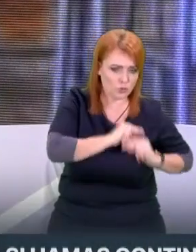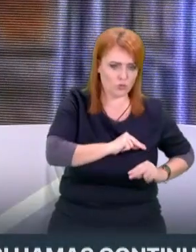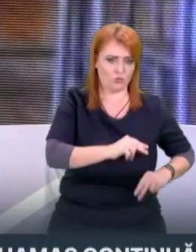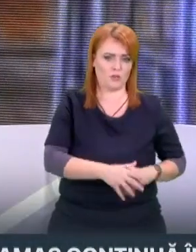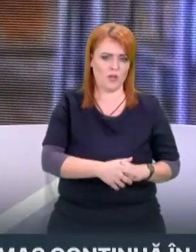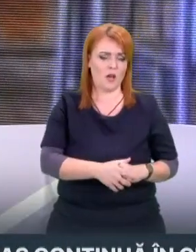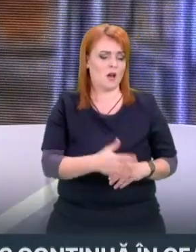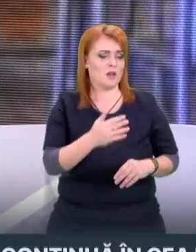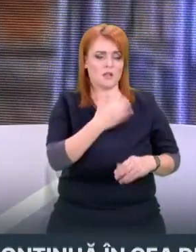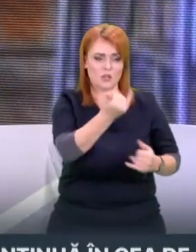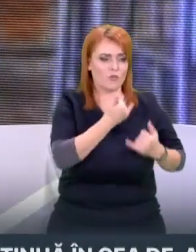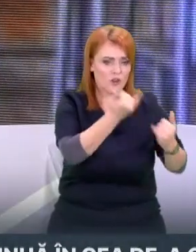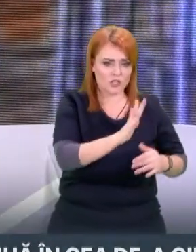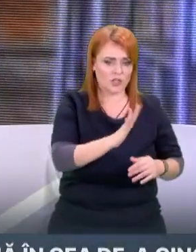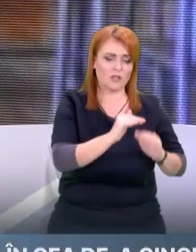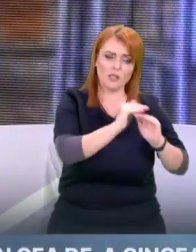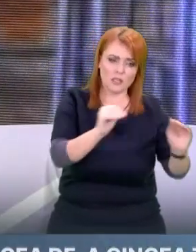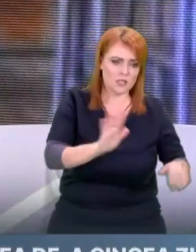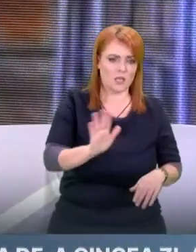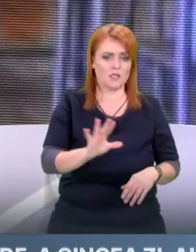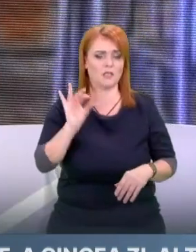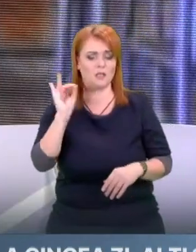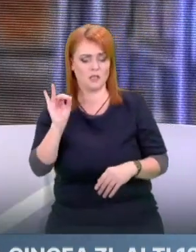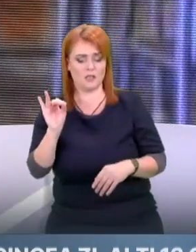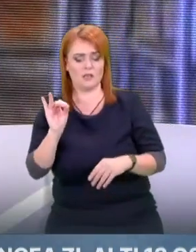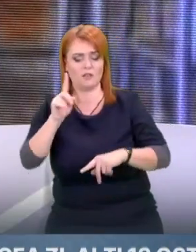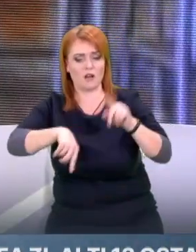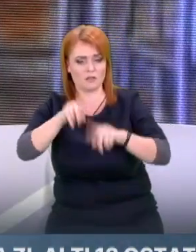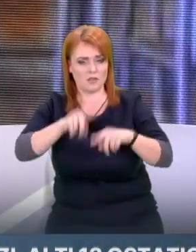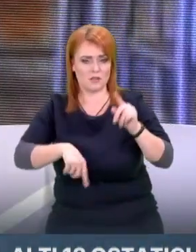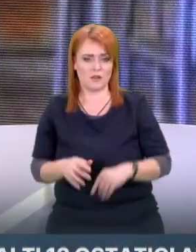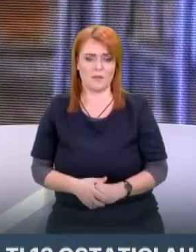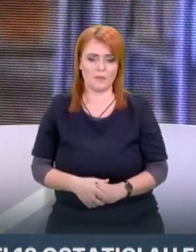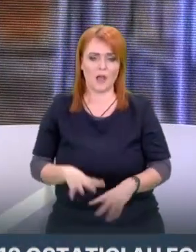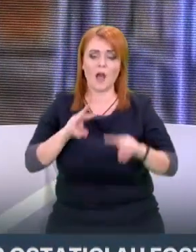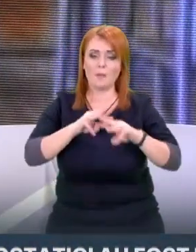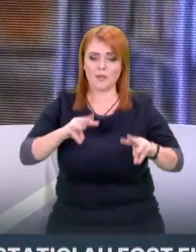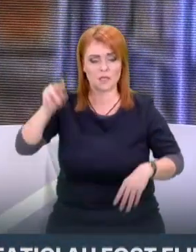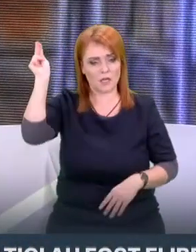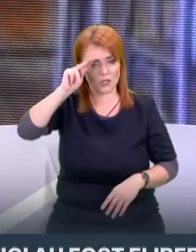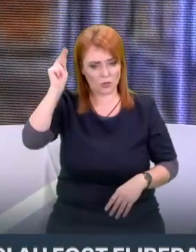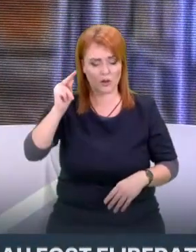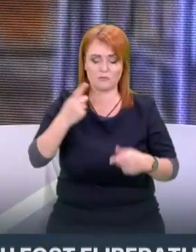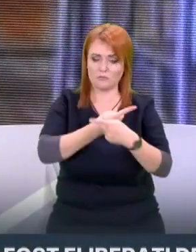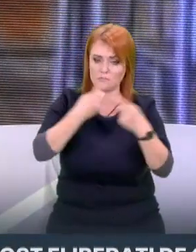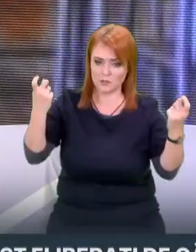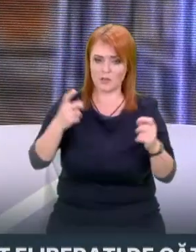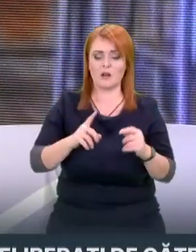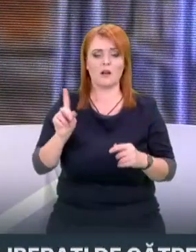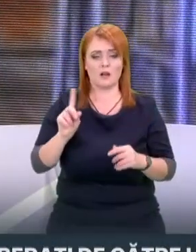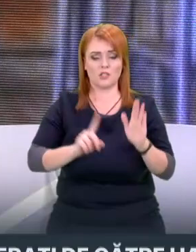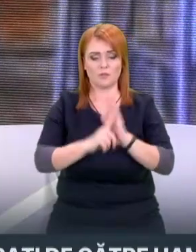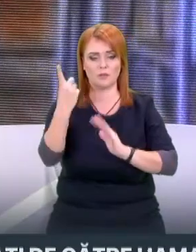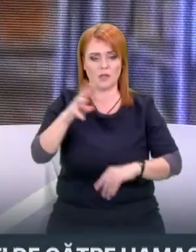de cadre didactice. De cealaltă parte, reprezentanții Ministerului Educației și Cercetării declară că din 1 ianuarie anul viitor